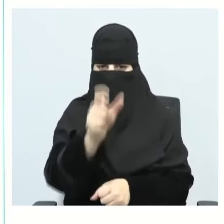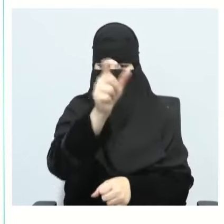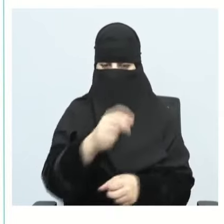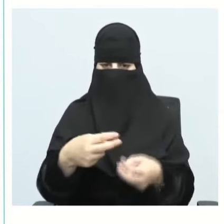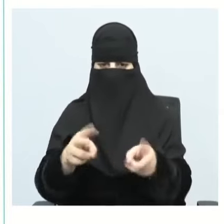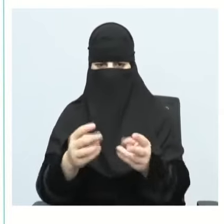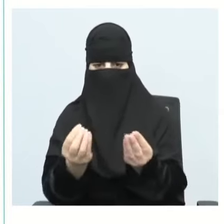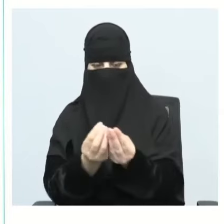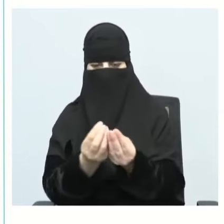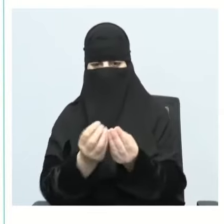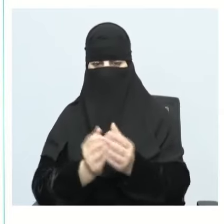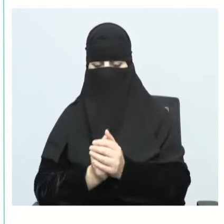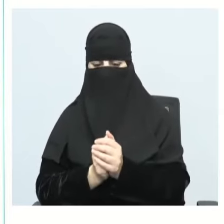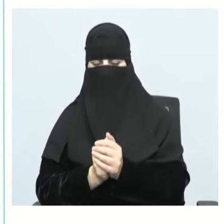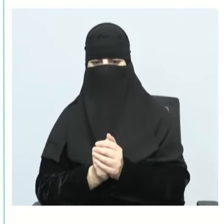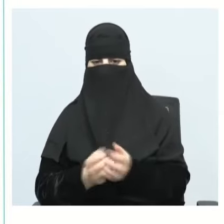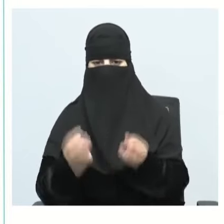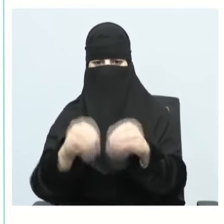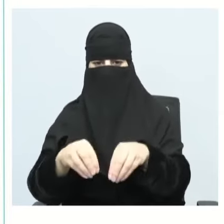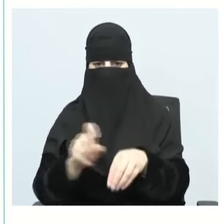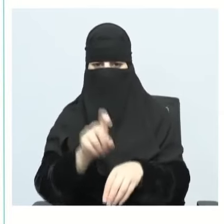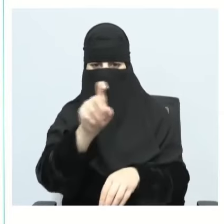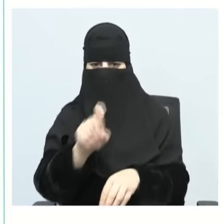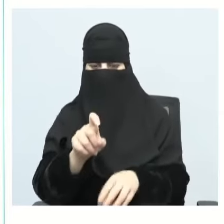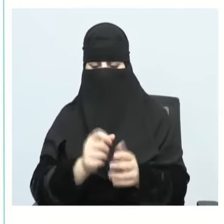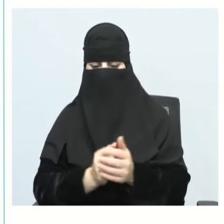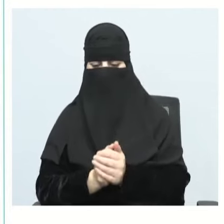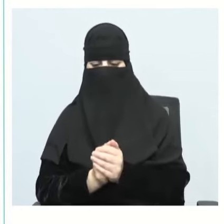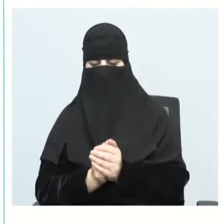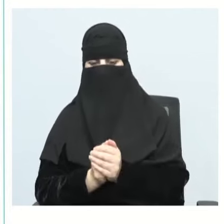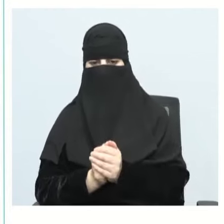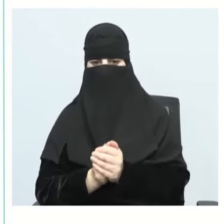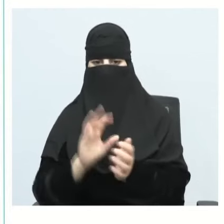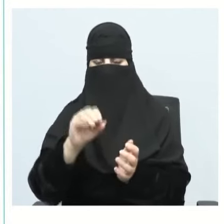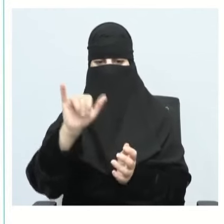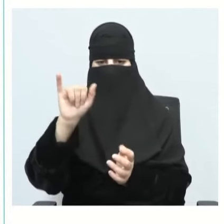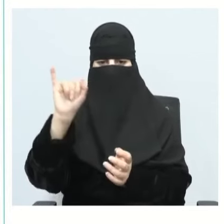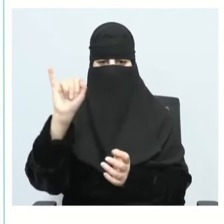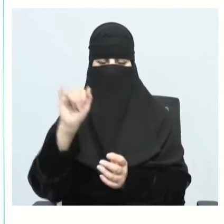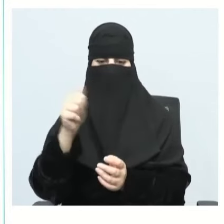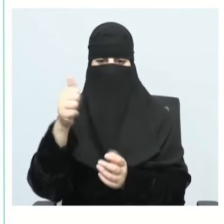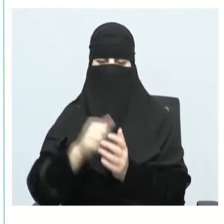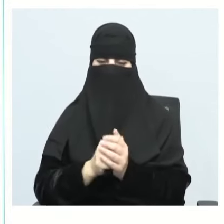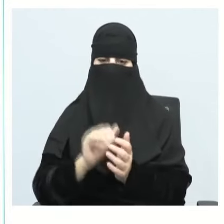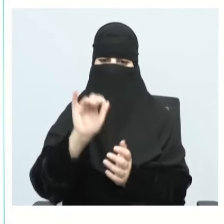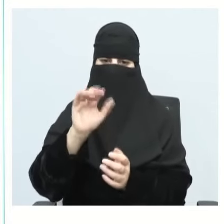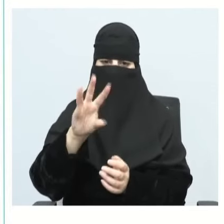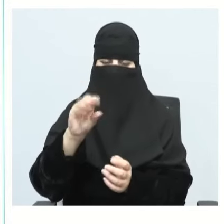نبدا الان مع بعض ما معطيات المساله هيام تختار خاتم